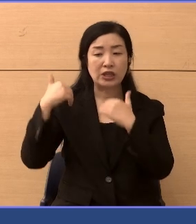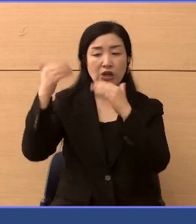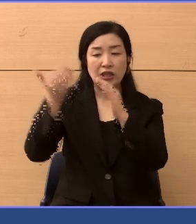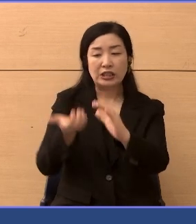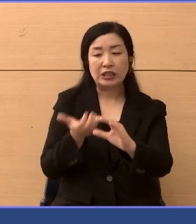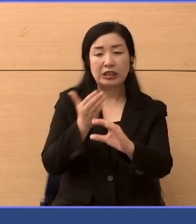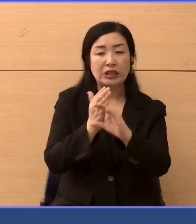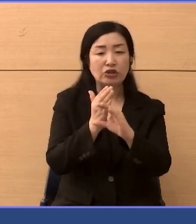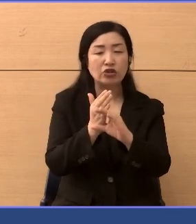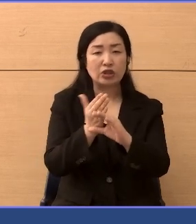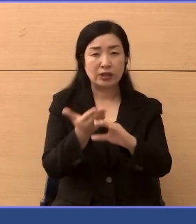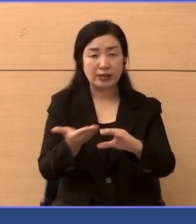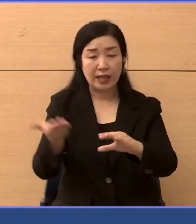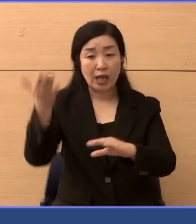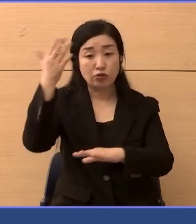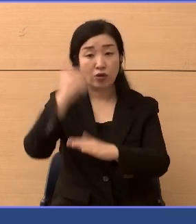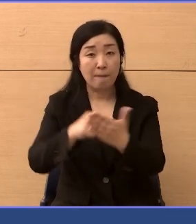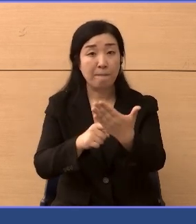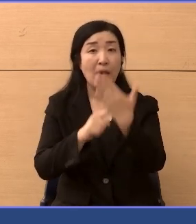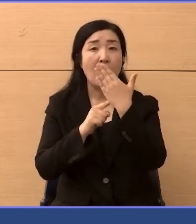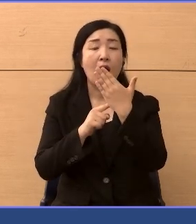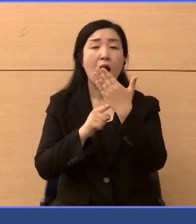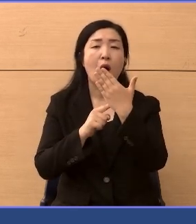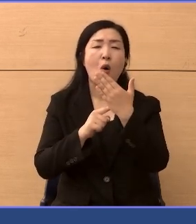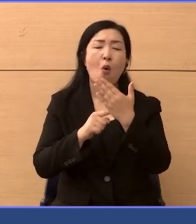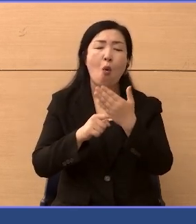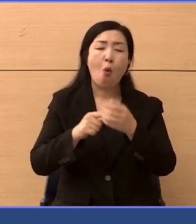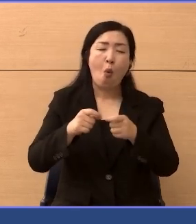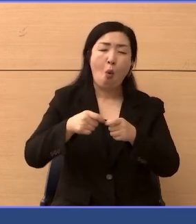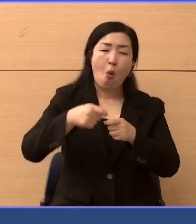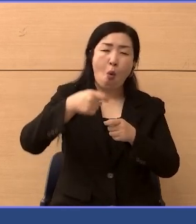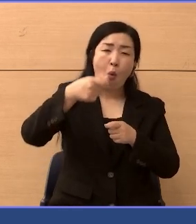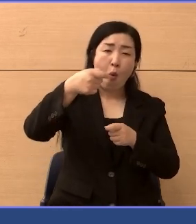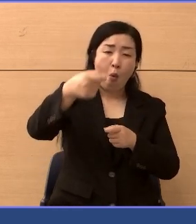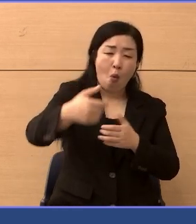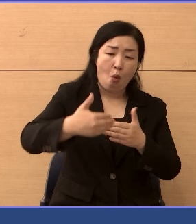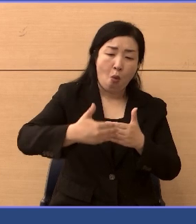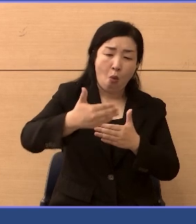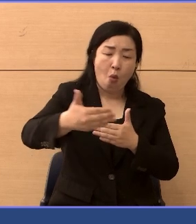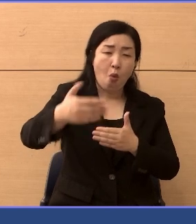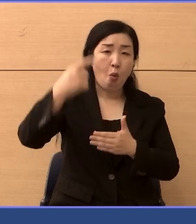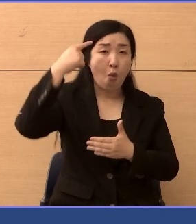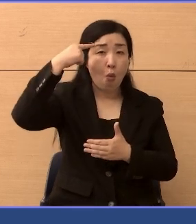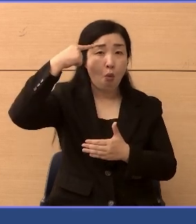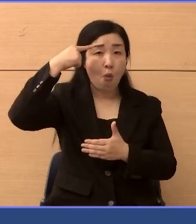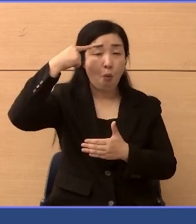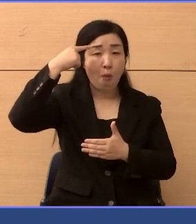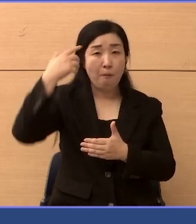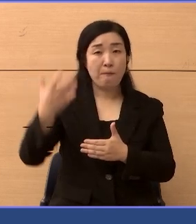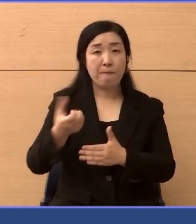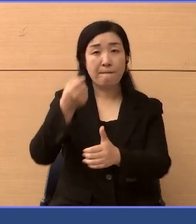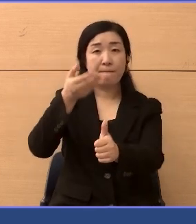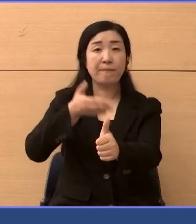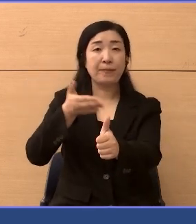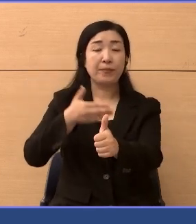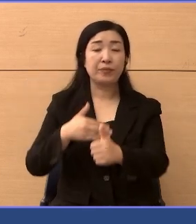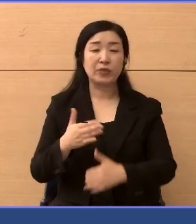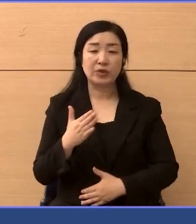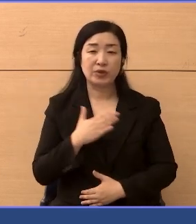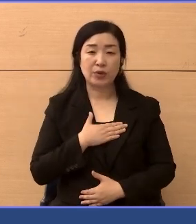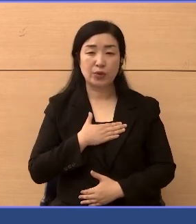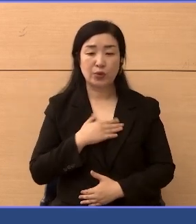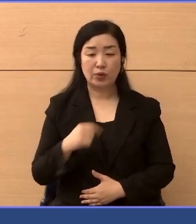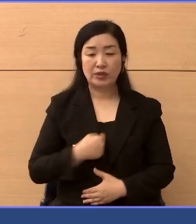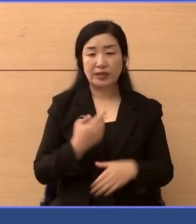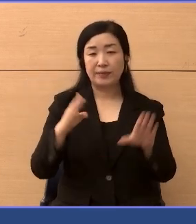spent 나타날 수 있을 만큼 정말 my entire 장기에 professional 걸친 life 과정이다라는 working 것을 with 인지하셨으면 individuals with 좋겠습니다. ASD 저도 and